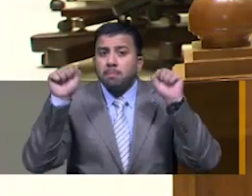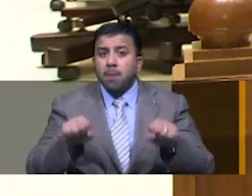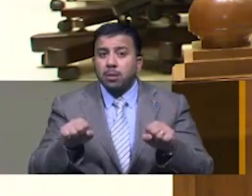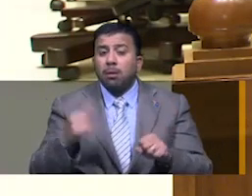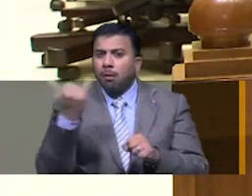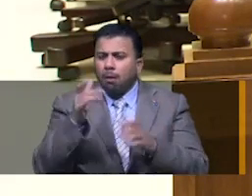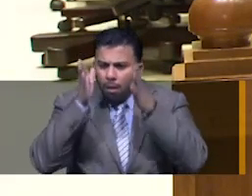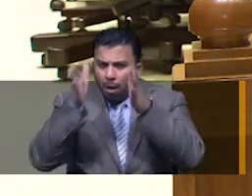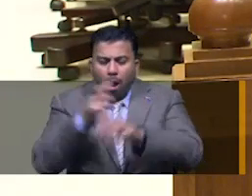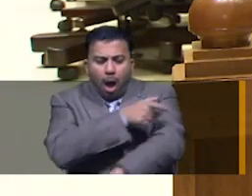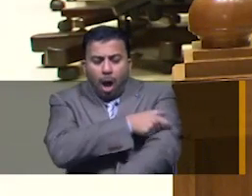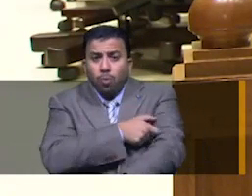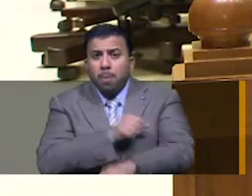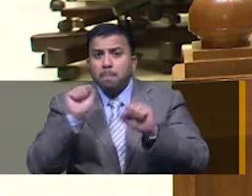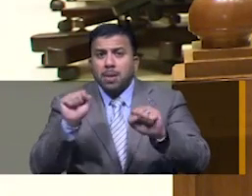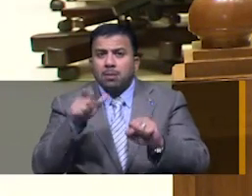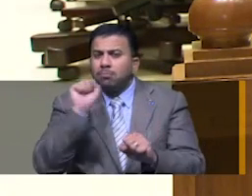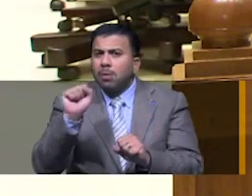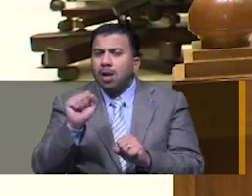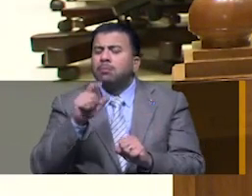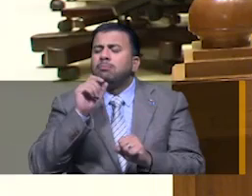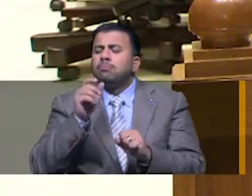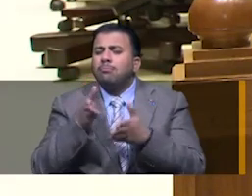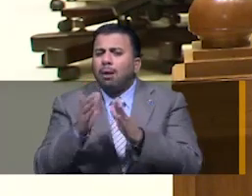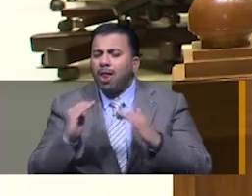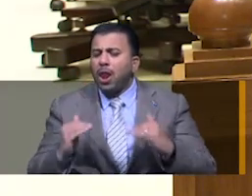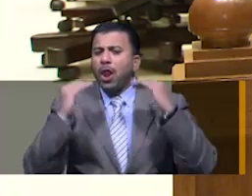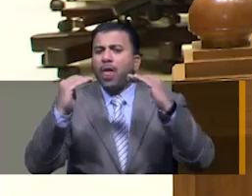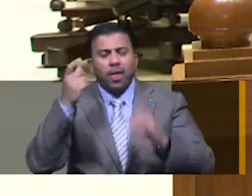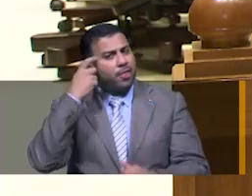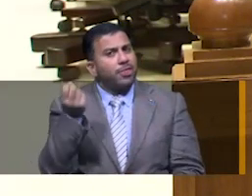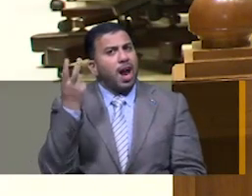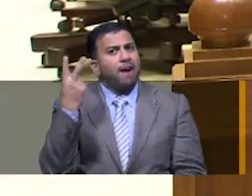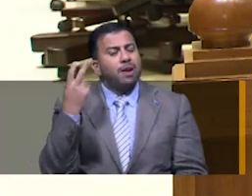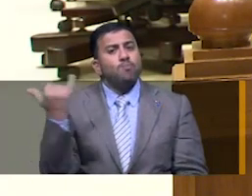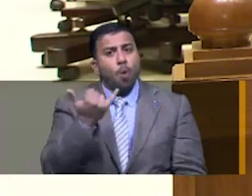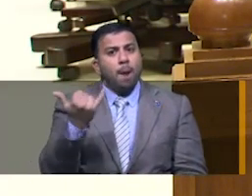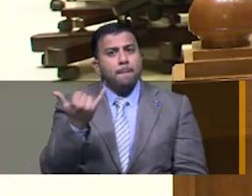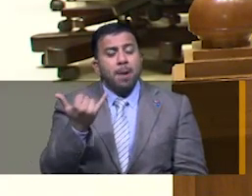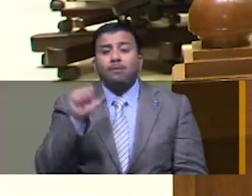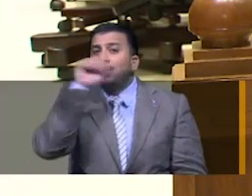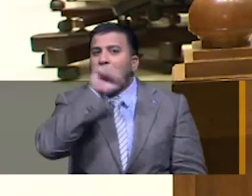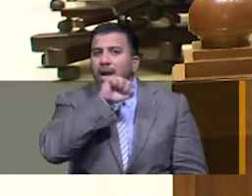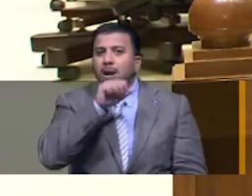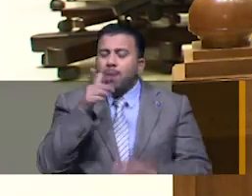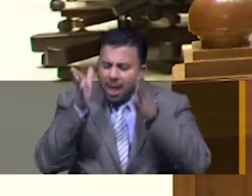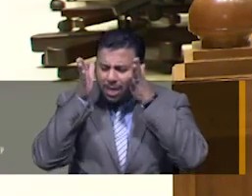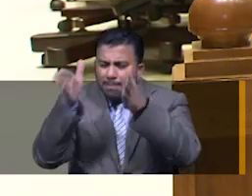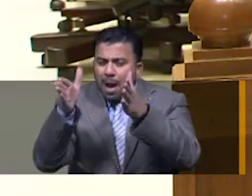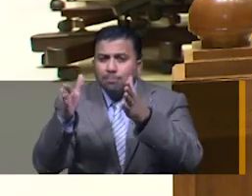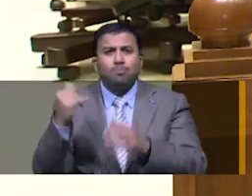مدى حرص أعضاء المجلس على تعزيز جوانب النهضة الثقافية في الإمارة، فضلا عن اهتمامهم